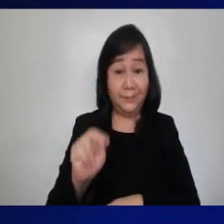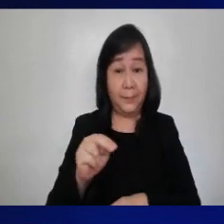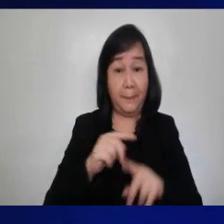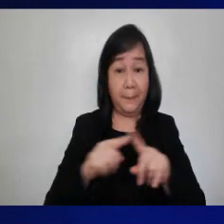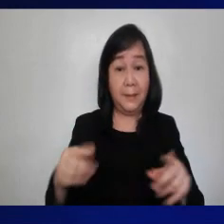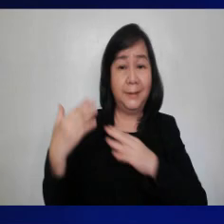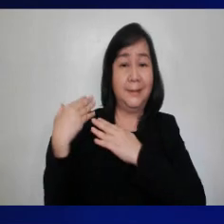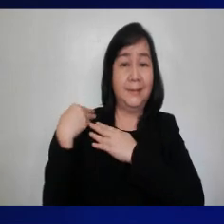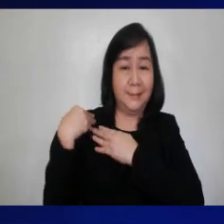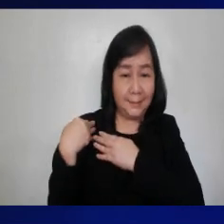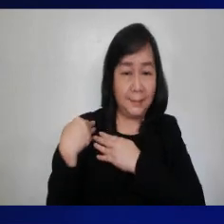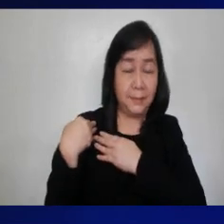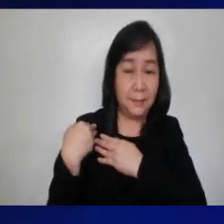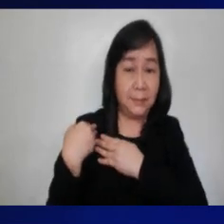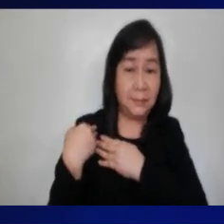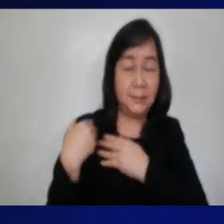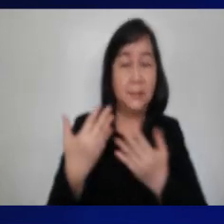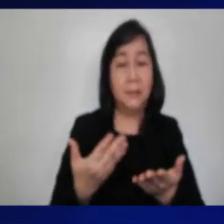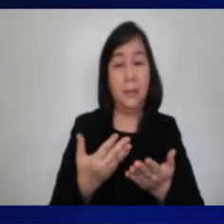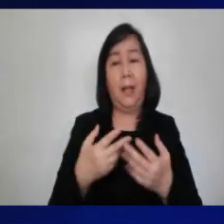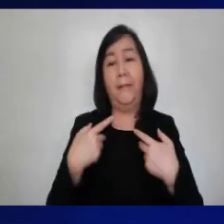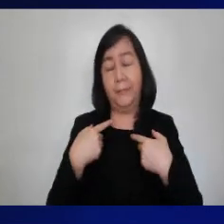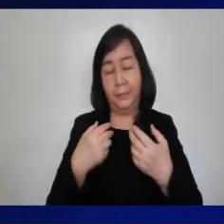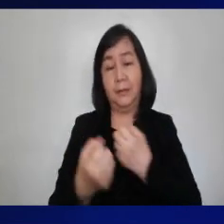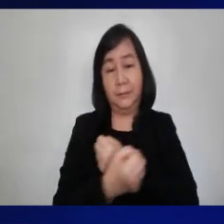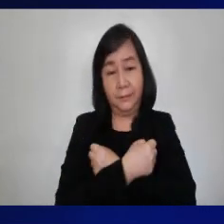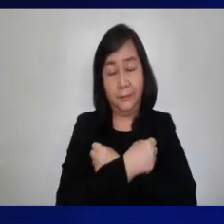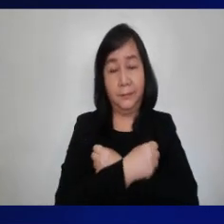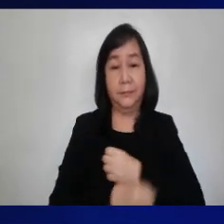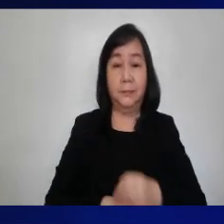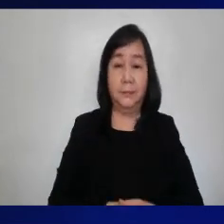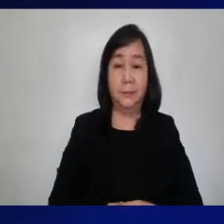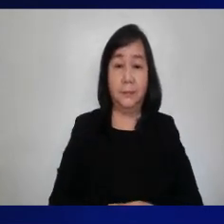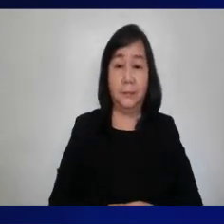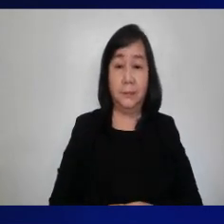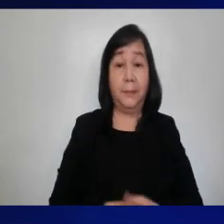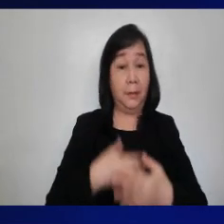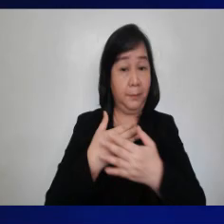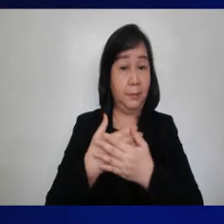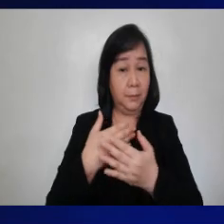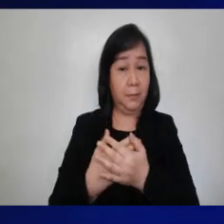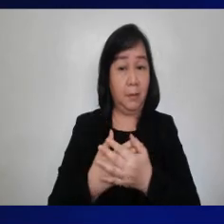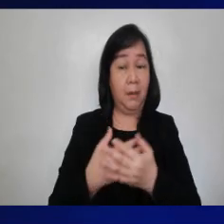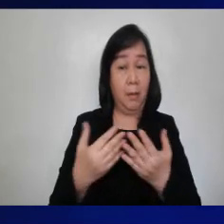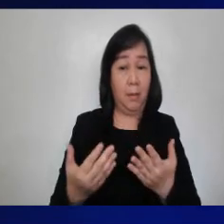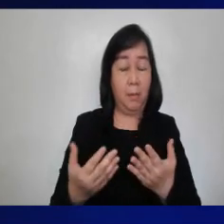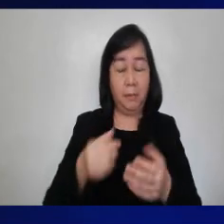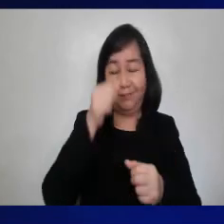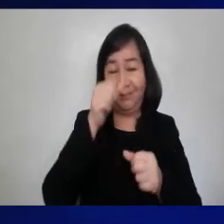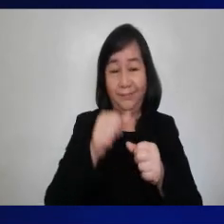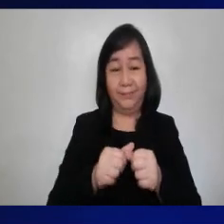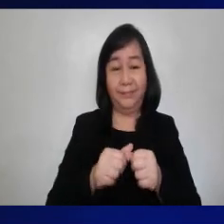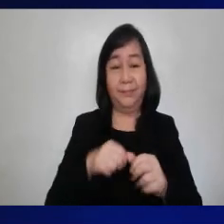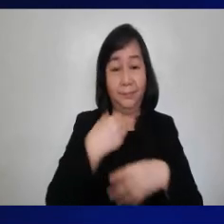nangangailangan, kundi ipinasan ang kanilang pasanin ng may pag-ibig. Habang papalapit ang paggunita ng